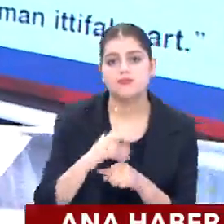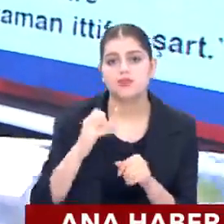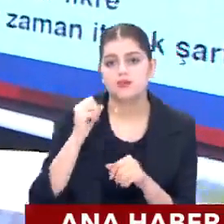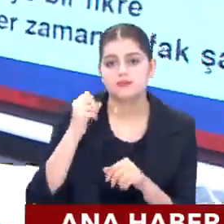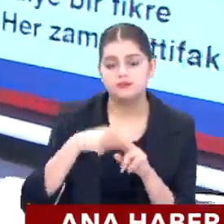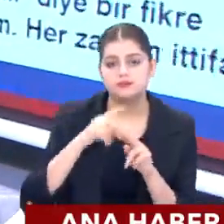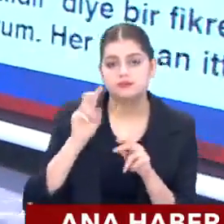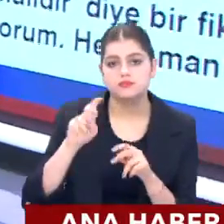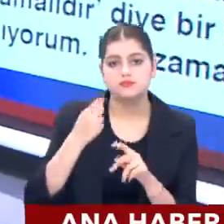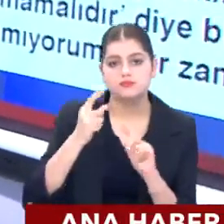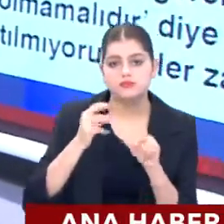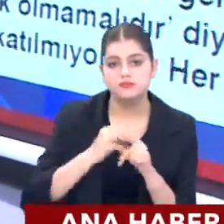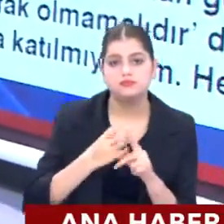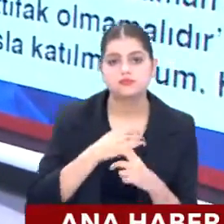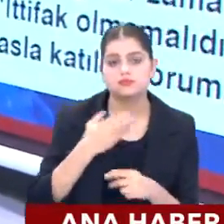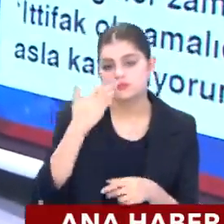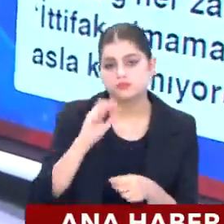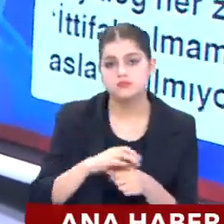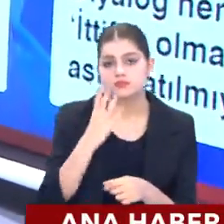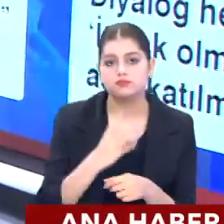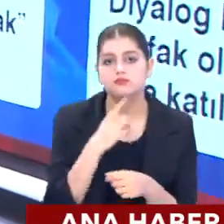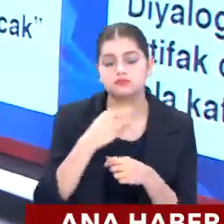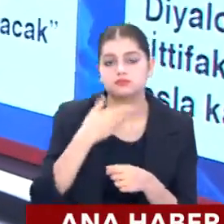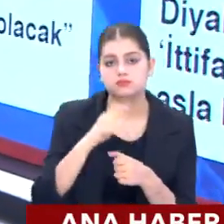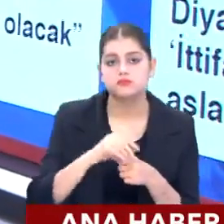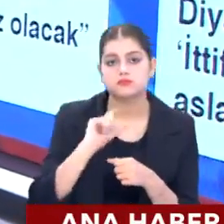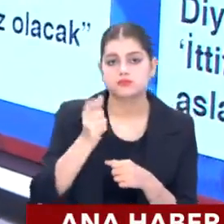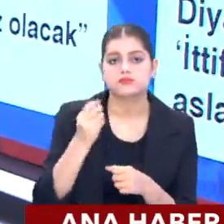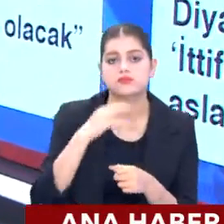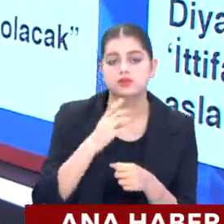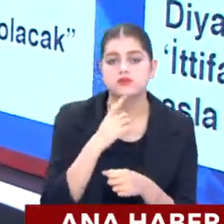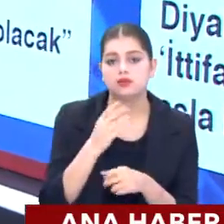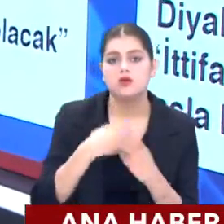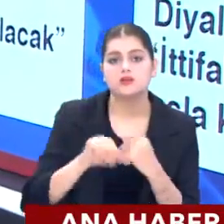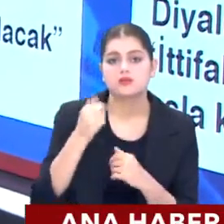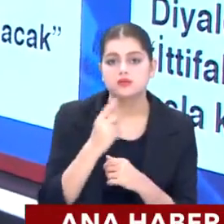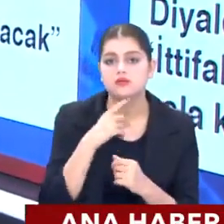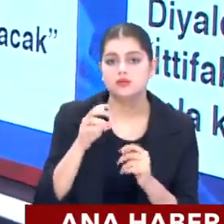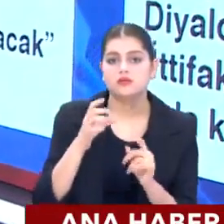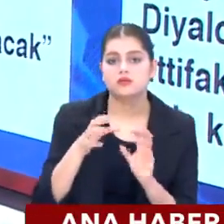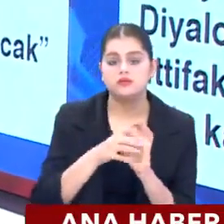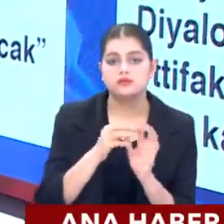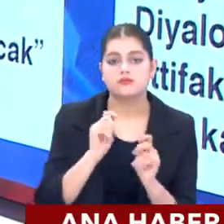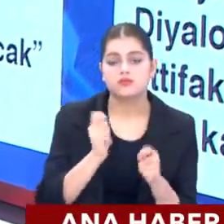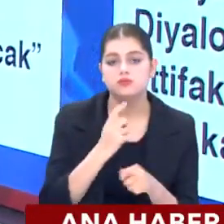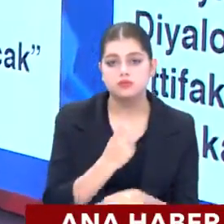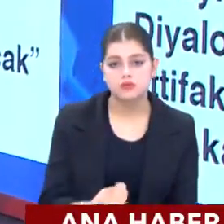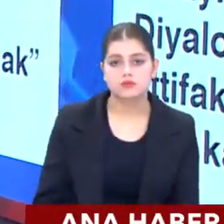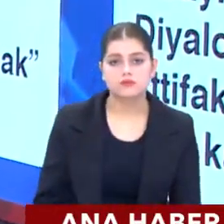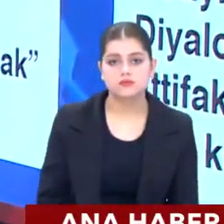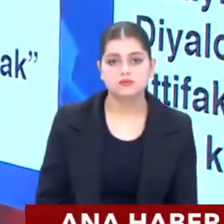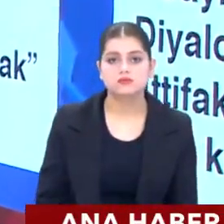Akşehir'in 81 ilde kendi adayımız olacak açıklamasına cevap veriyor her zaman ittifak şart demiş bir şekilde